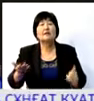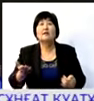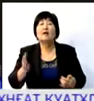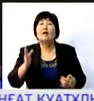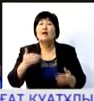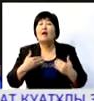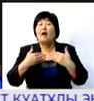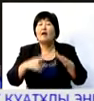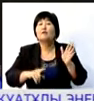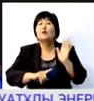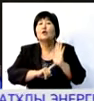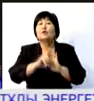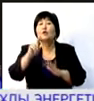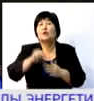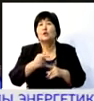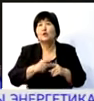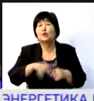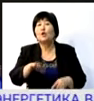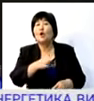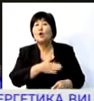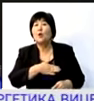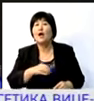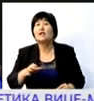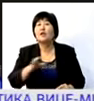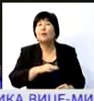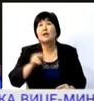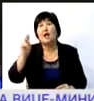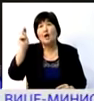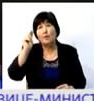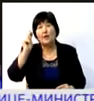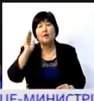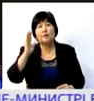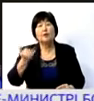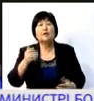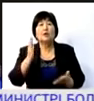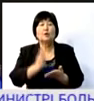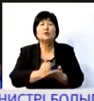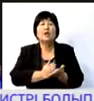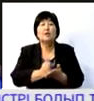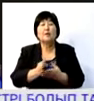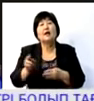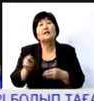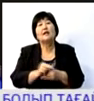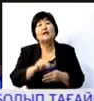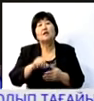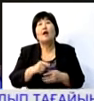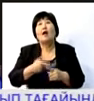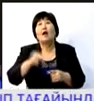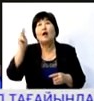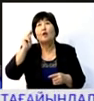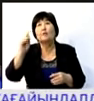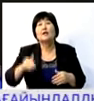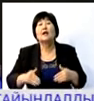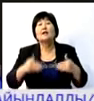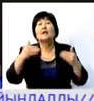түлеп ұшар тұғыры, ұлттың рухани байлығы білімінде болса, ұстанар бағыты тәрбиесінде, ал білімнің